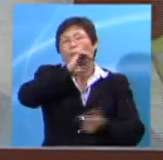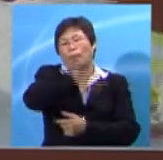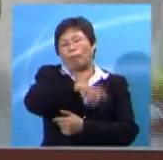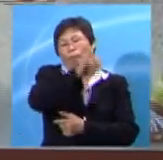pepejal